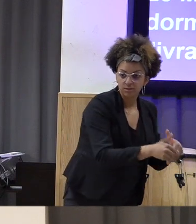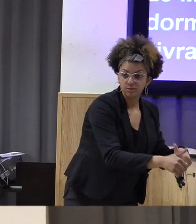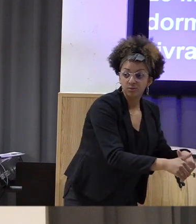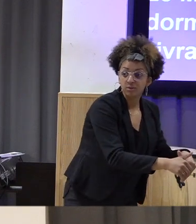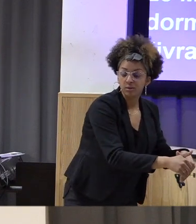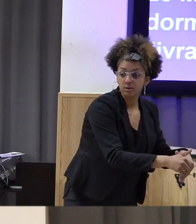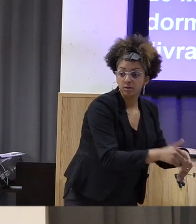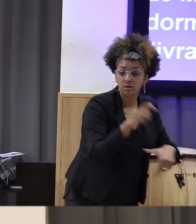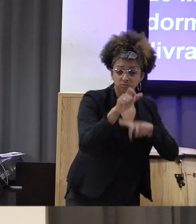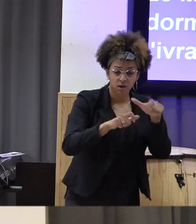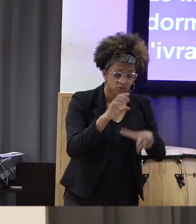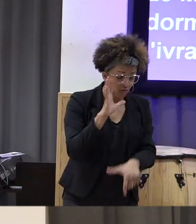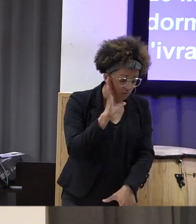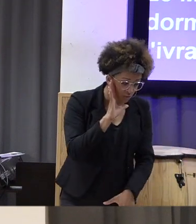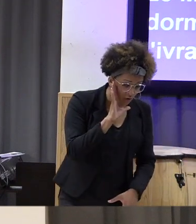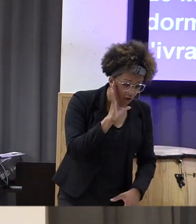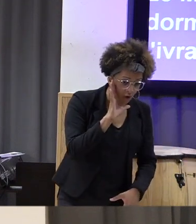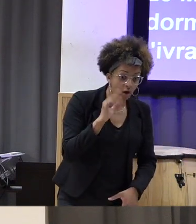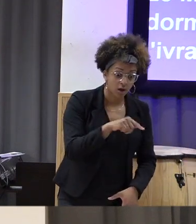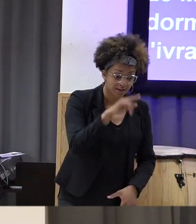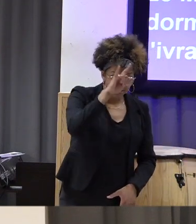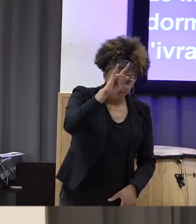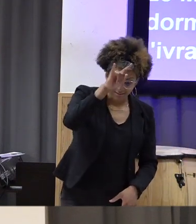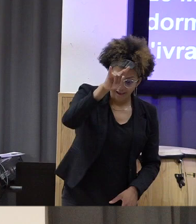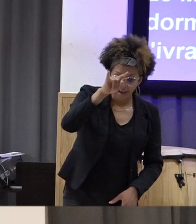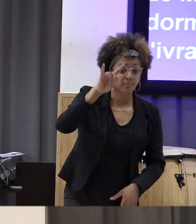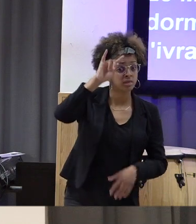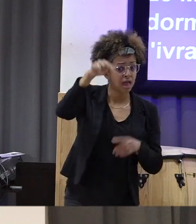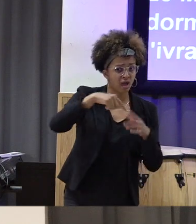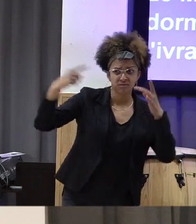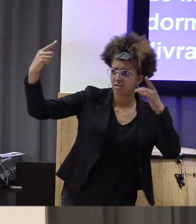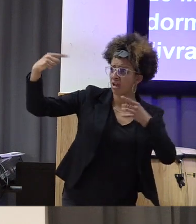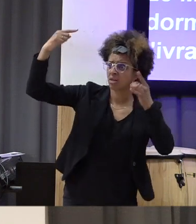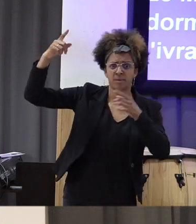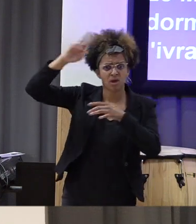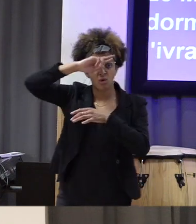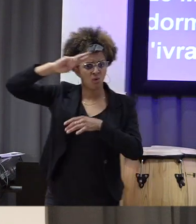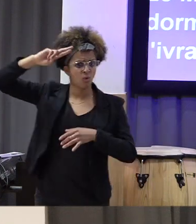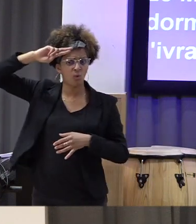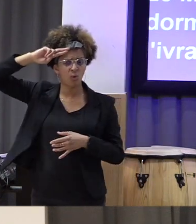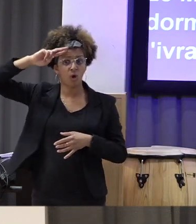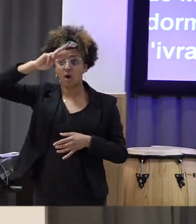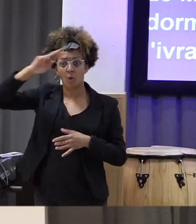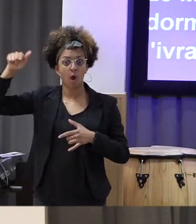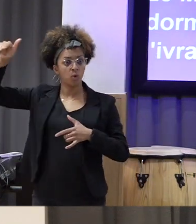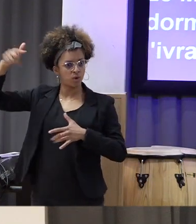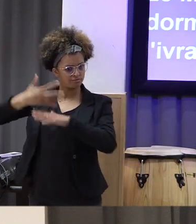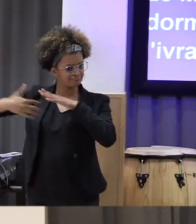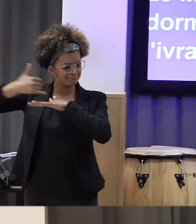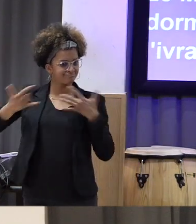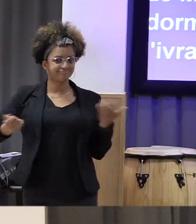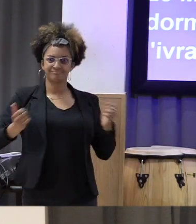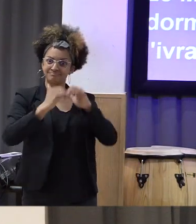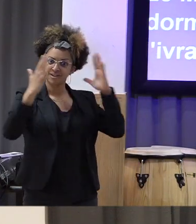hommes dormaient, son ennemi, l'ennemi de notre roi, le maître de la maison, l'ennemi du maître de la